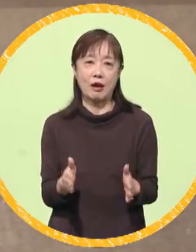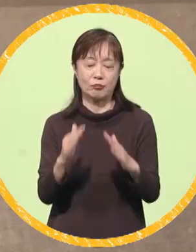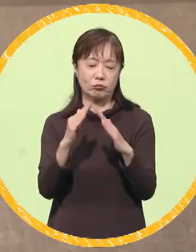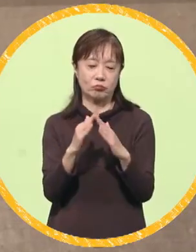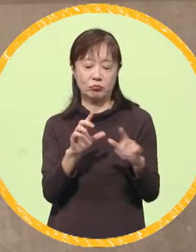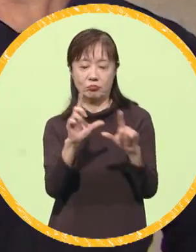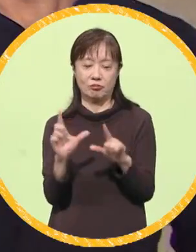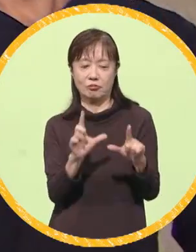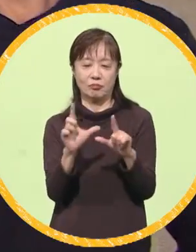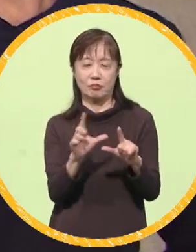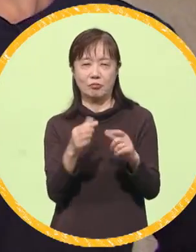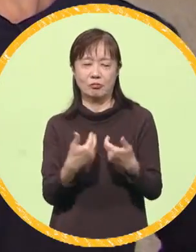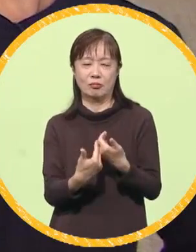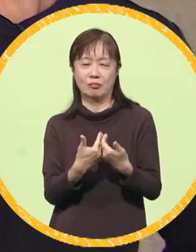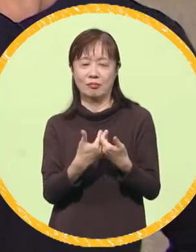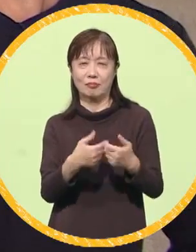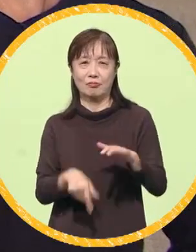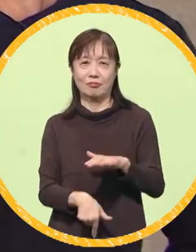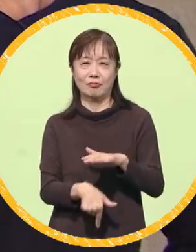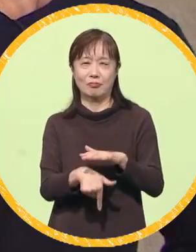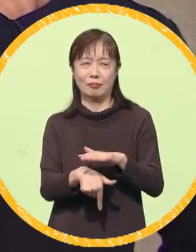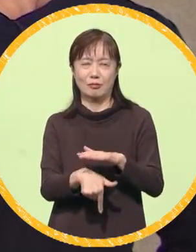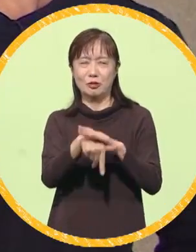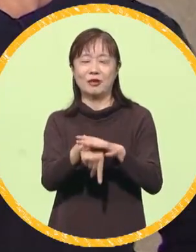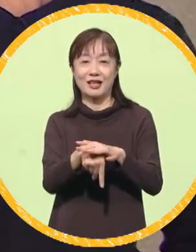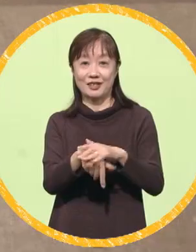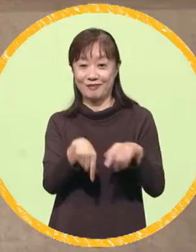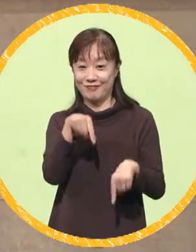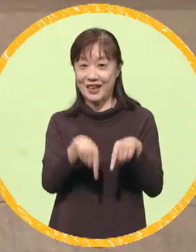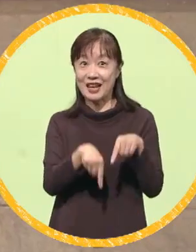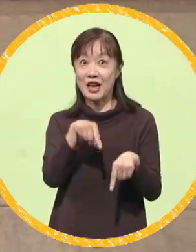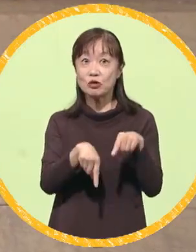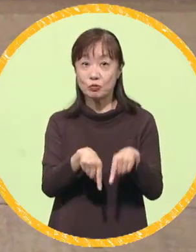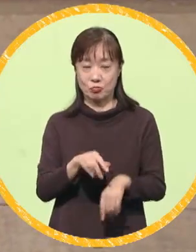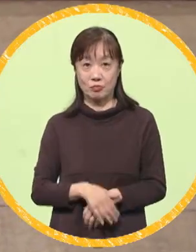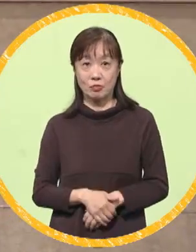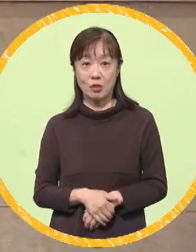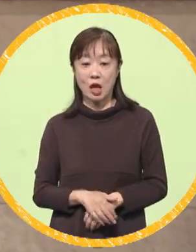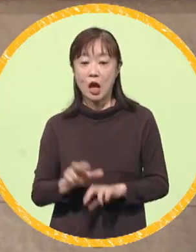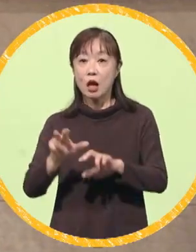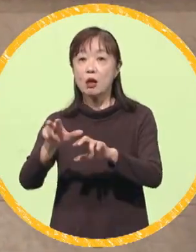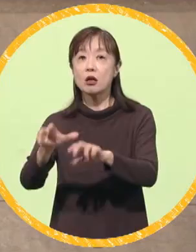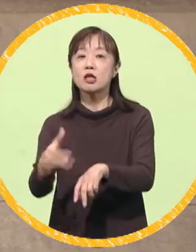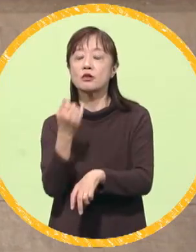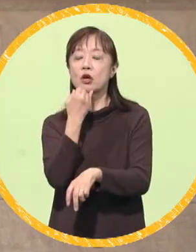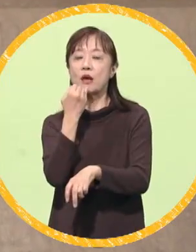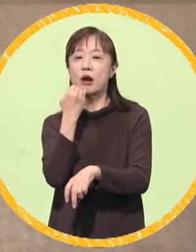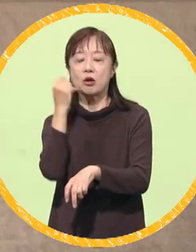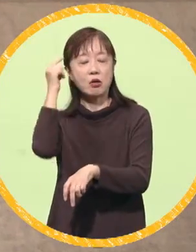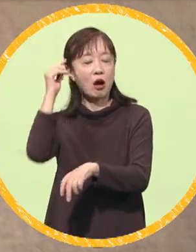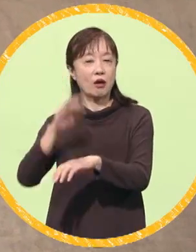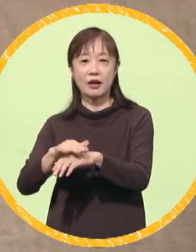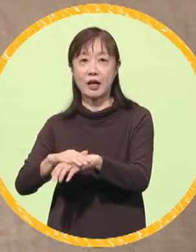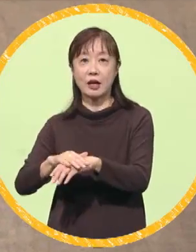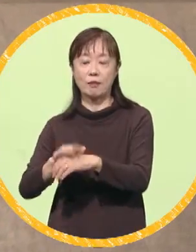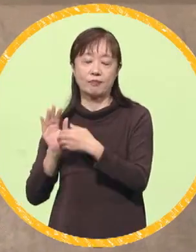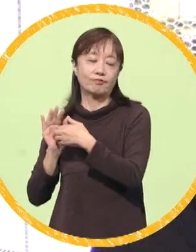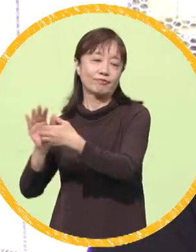か。嫌 で、 ね、 でしょ。 ずっと同じところに閉じ込められてたら、 うん、はい、家畜だからいいっていう考え方はうちはない